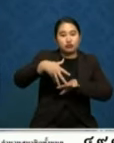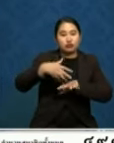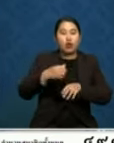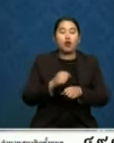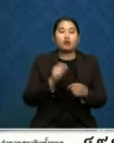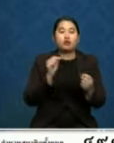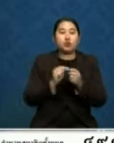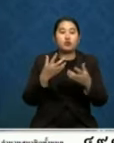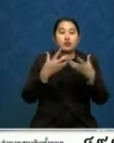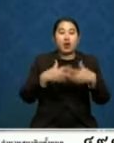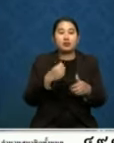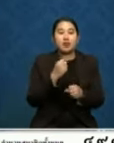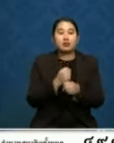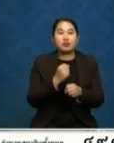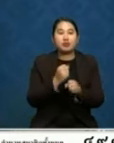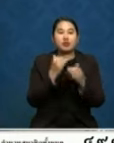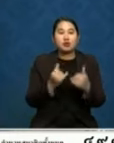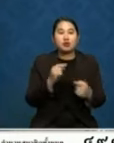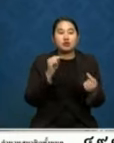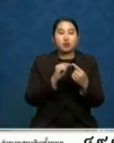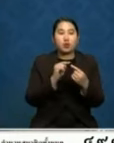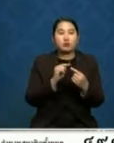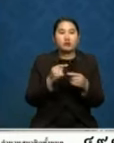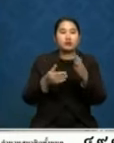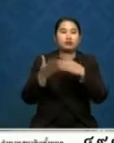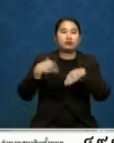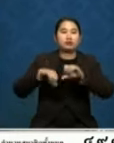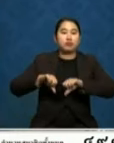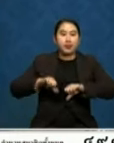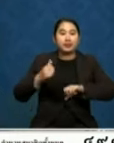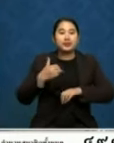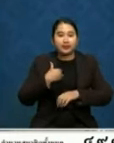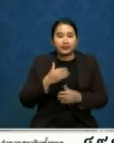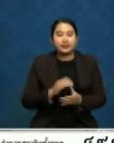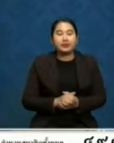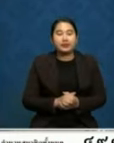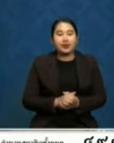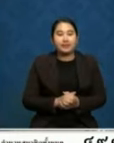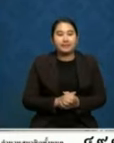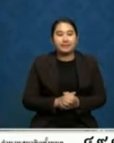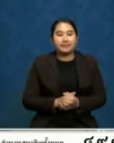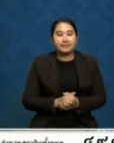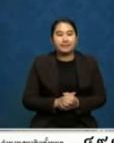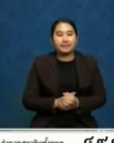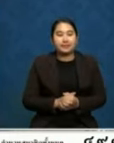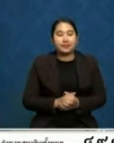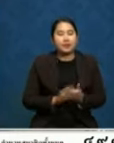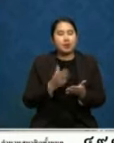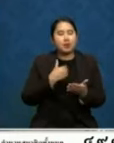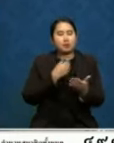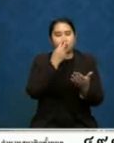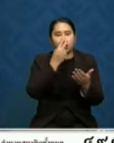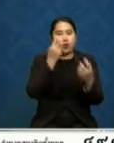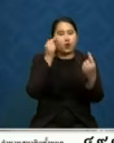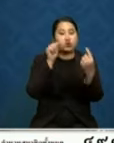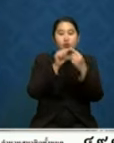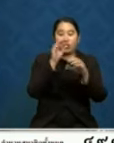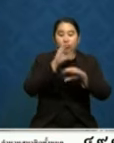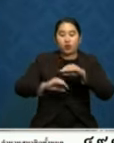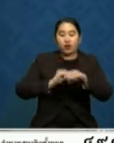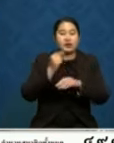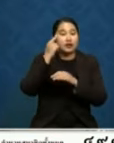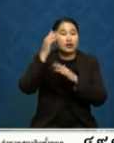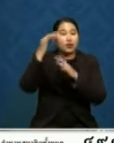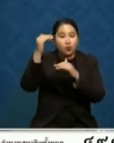ของโลกเก่าที่กำลังจะอยู่ในช่วงถดถอย ผมอ่านวัตถุประสงค์ของโครงการนี้ผมค